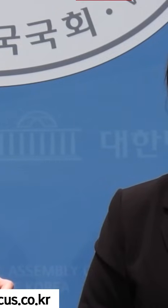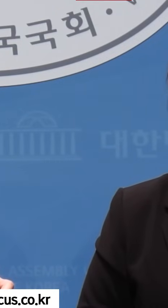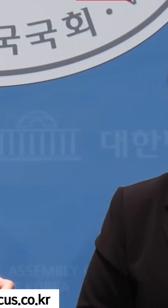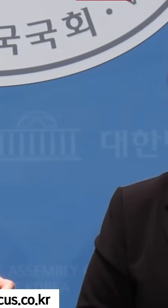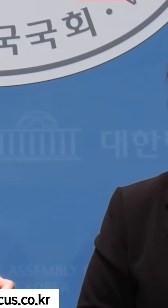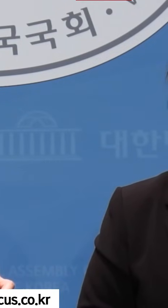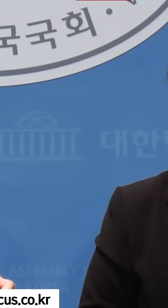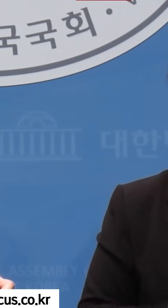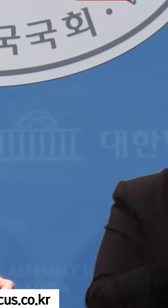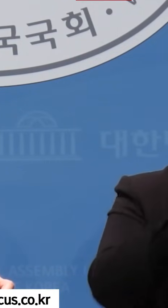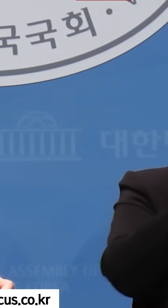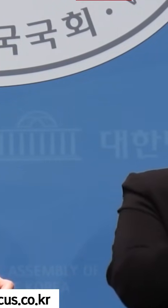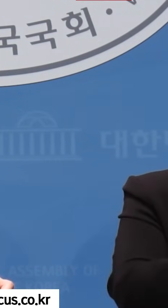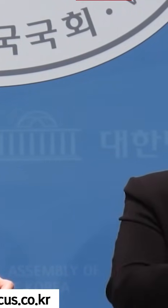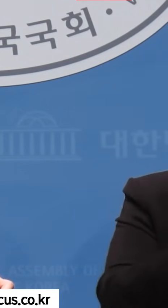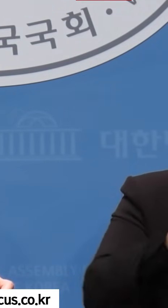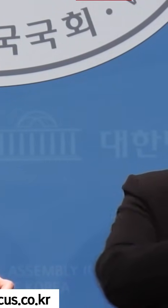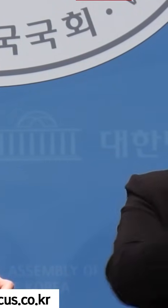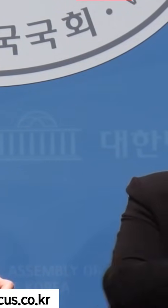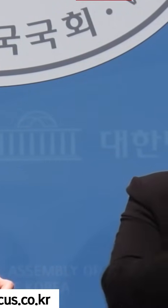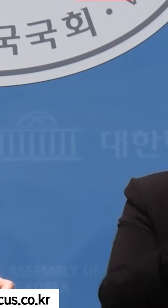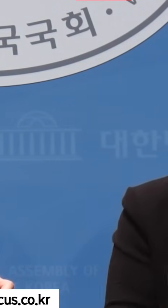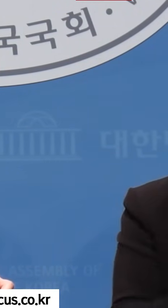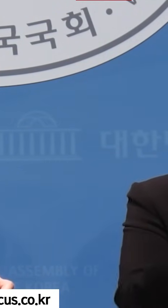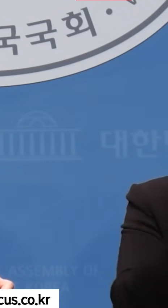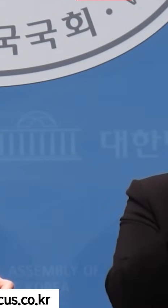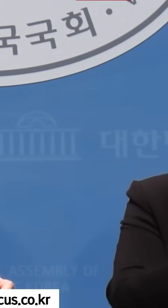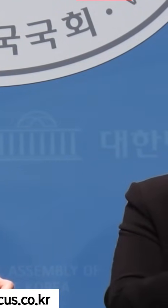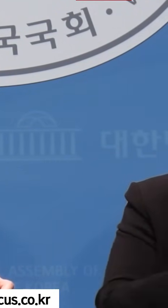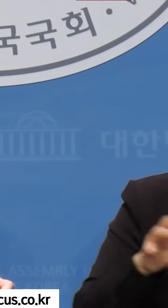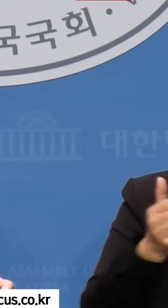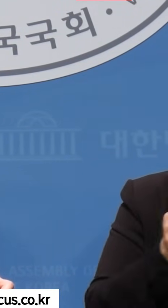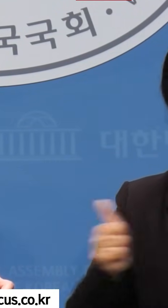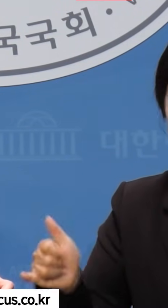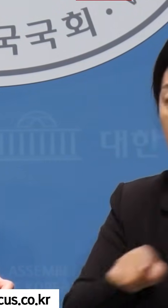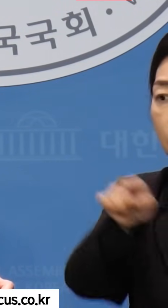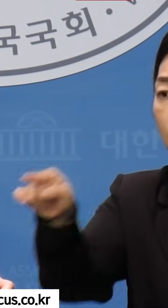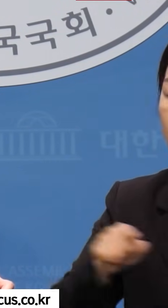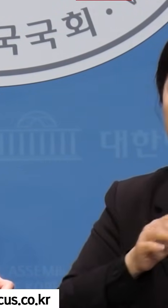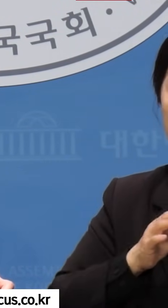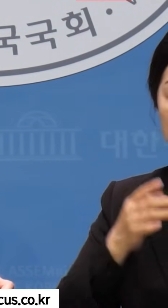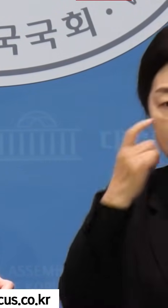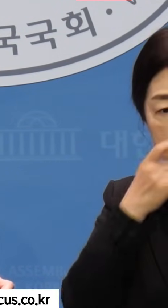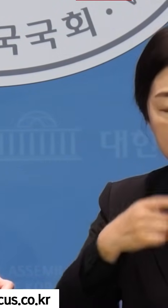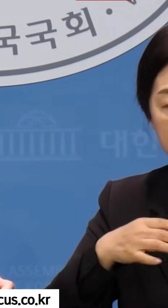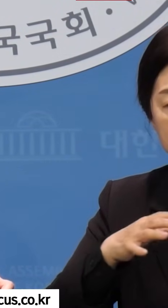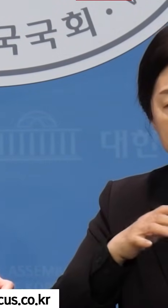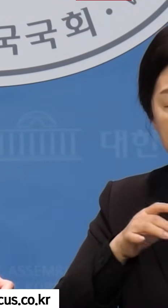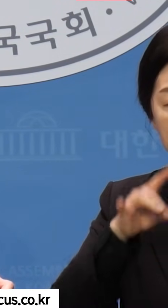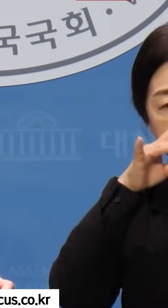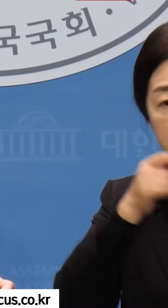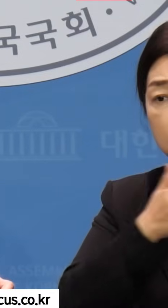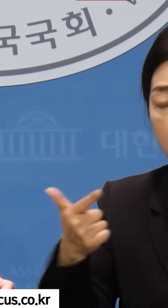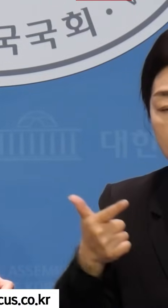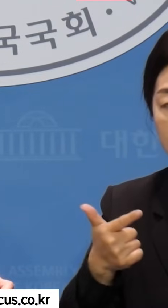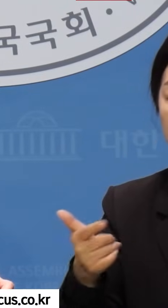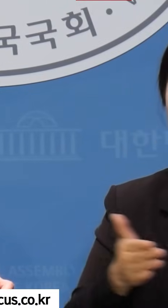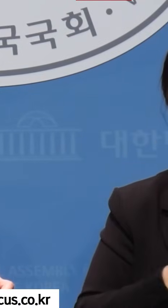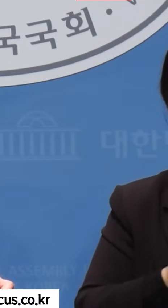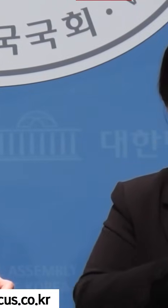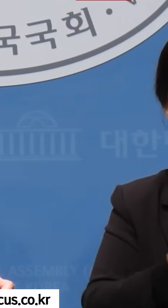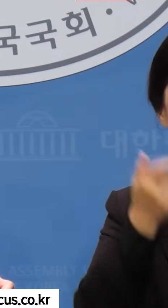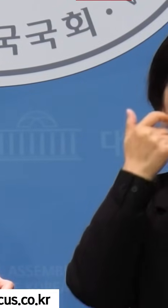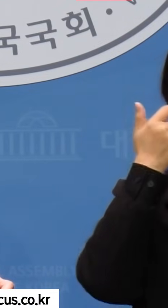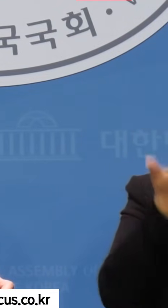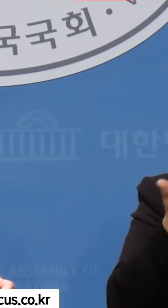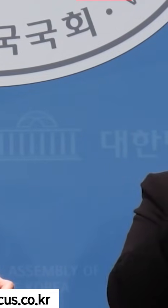이 국정농단 사건에서 우리가 국민께서 궁금해했던 것을 질문했다는 이유로 지금 생각도 안